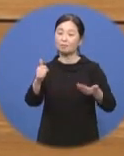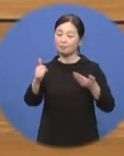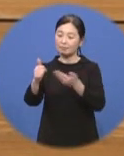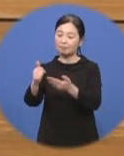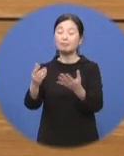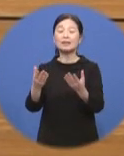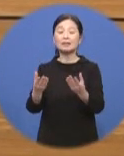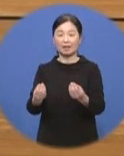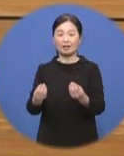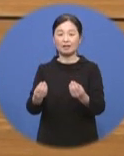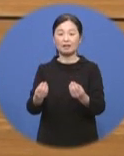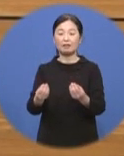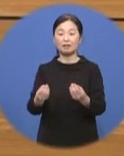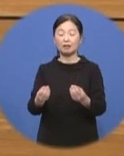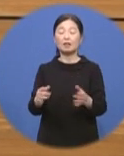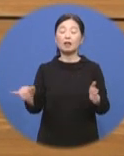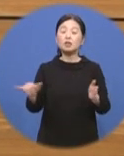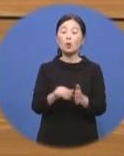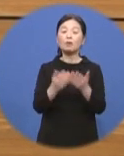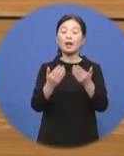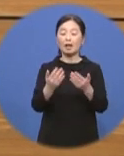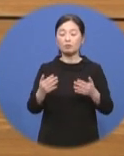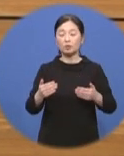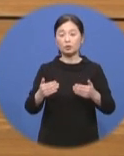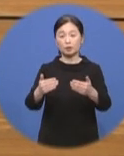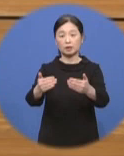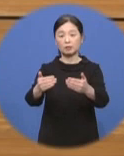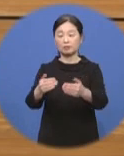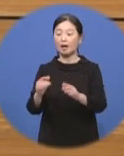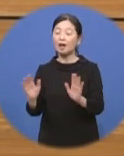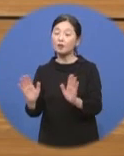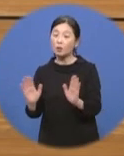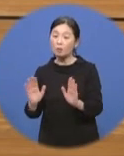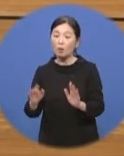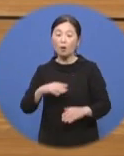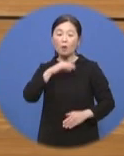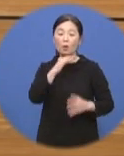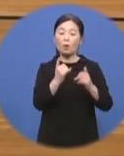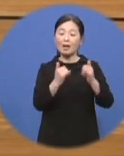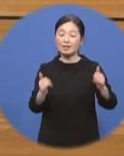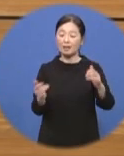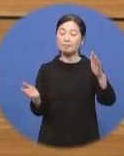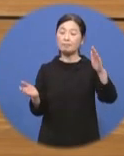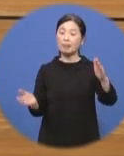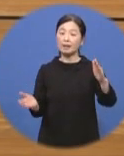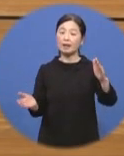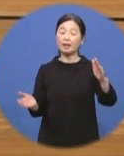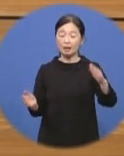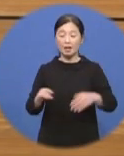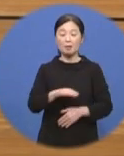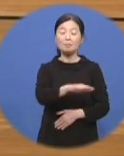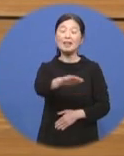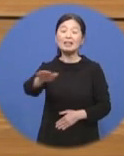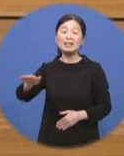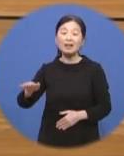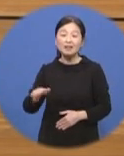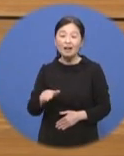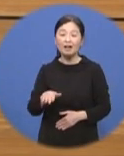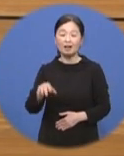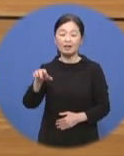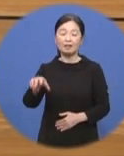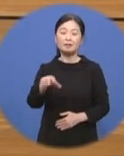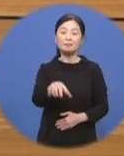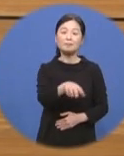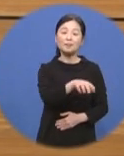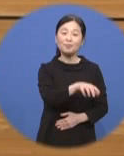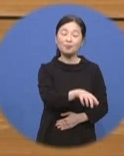生涯学習の推進については、子どもからご高齢の方まで誰もがさまざまな場所